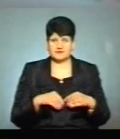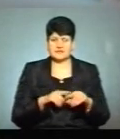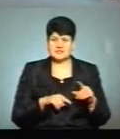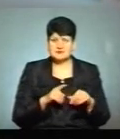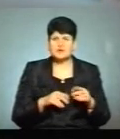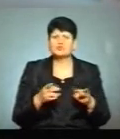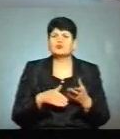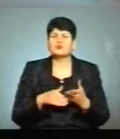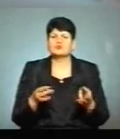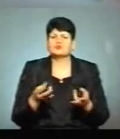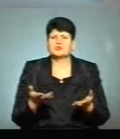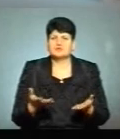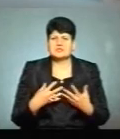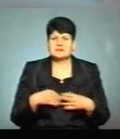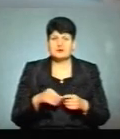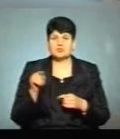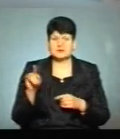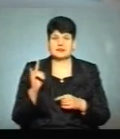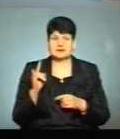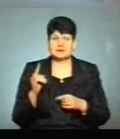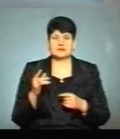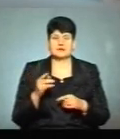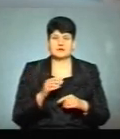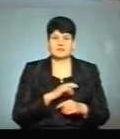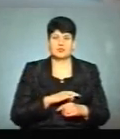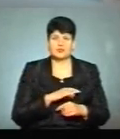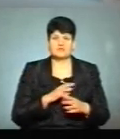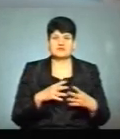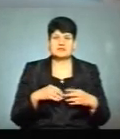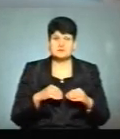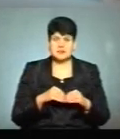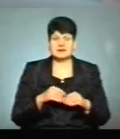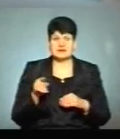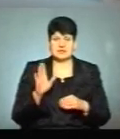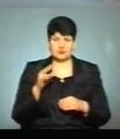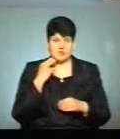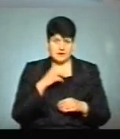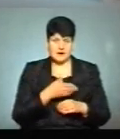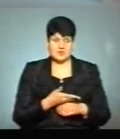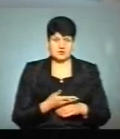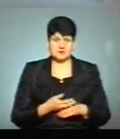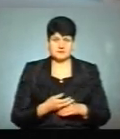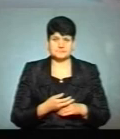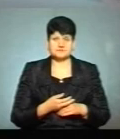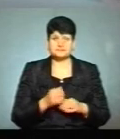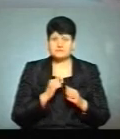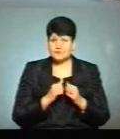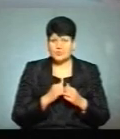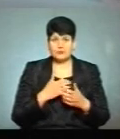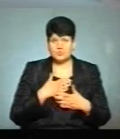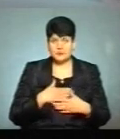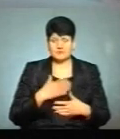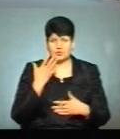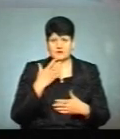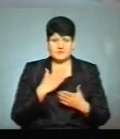допомогу потребує сім'я, щоб така дитина виховувалася в родині, в сім'ї, де, звісно, їй буде краще. Адже кожному приємно, коли він має